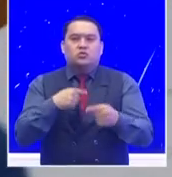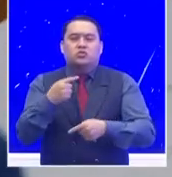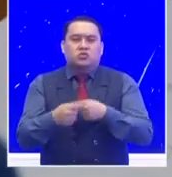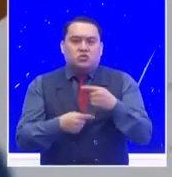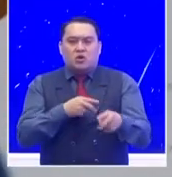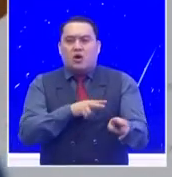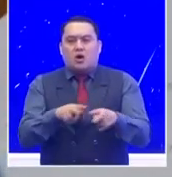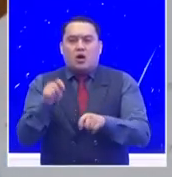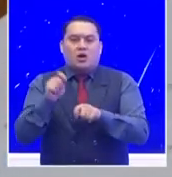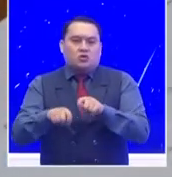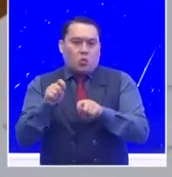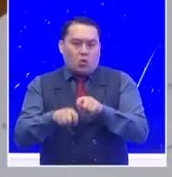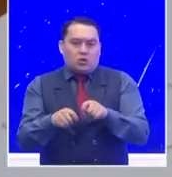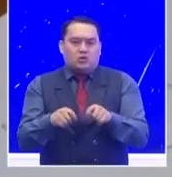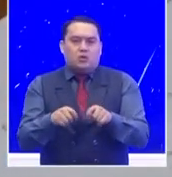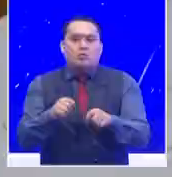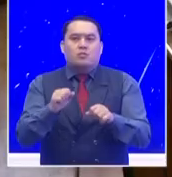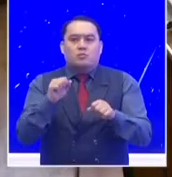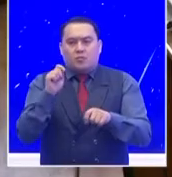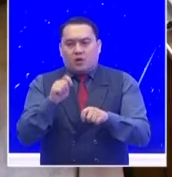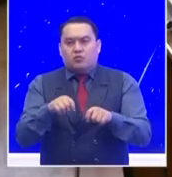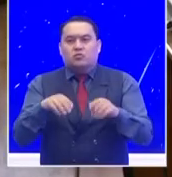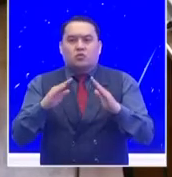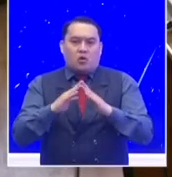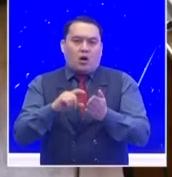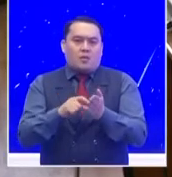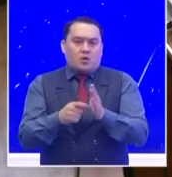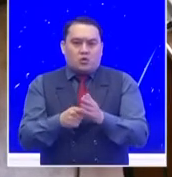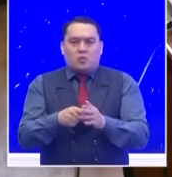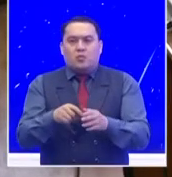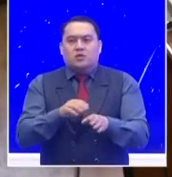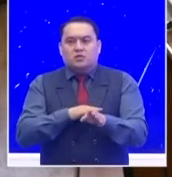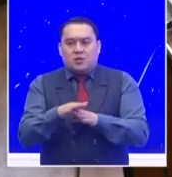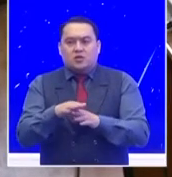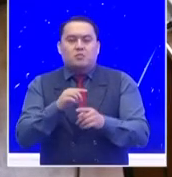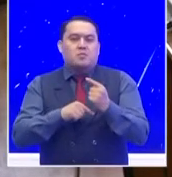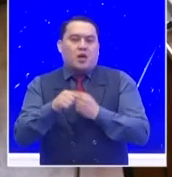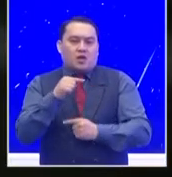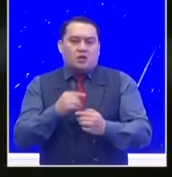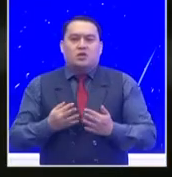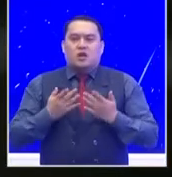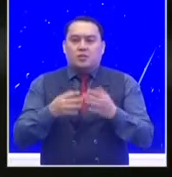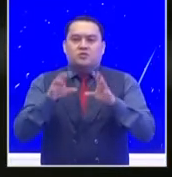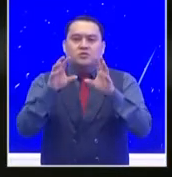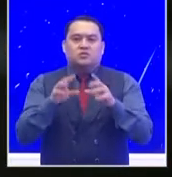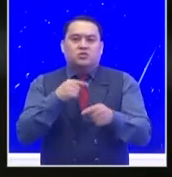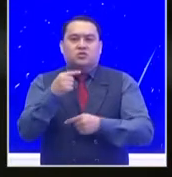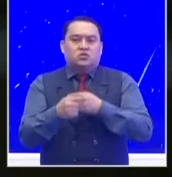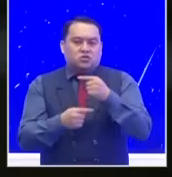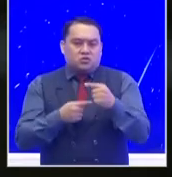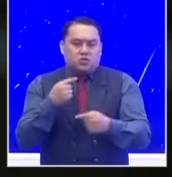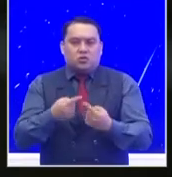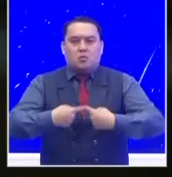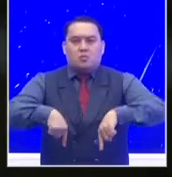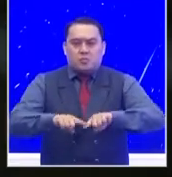камеральный контроль. Это означает, что теперь проверяющие, не выходя из кабинета, анализируют исполнение предпринимателями требований закона через интегрированную